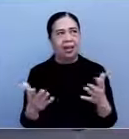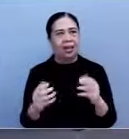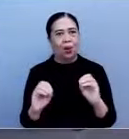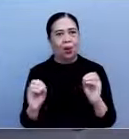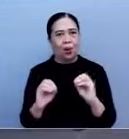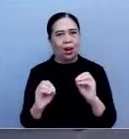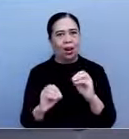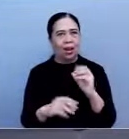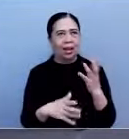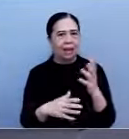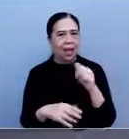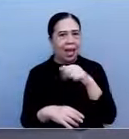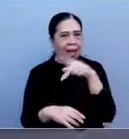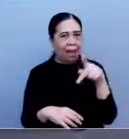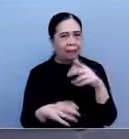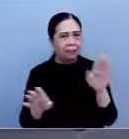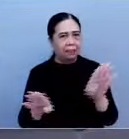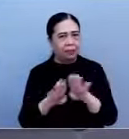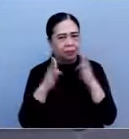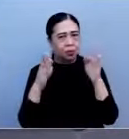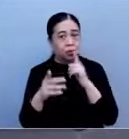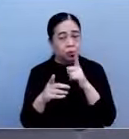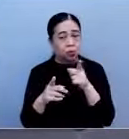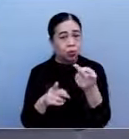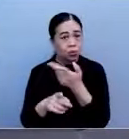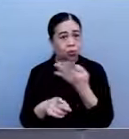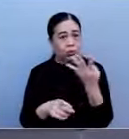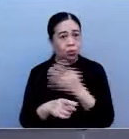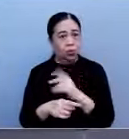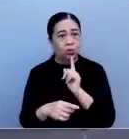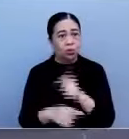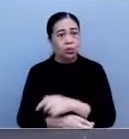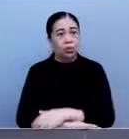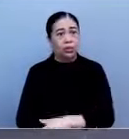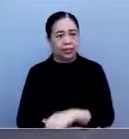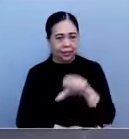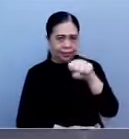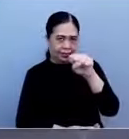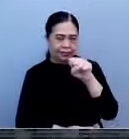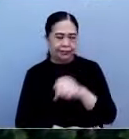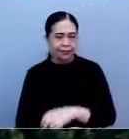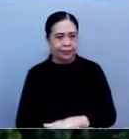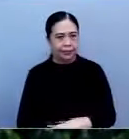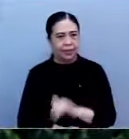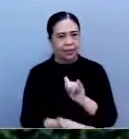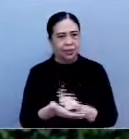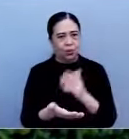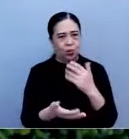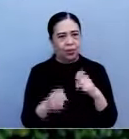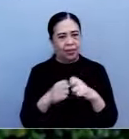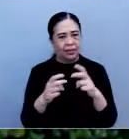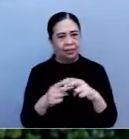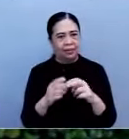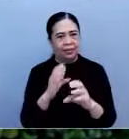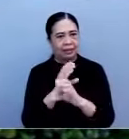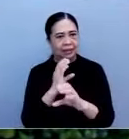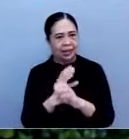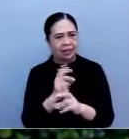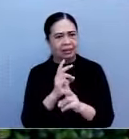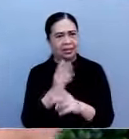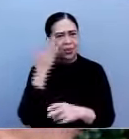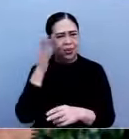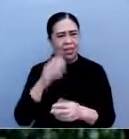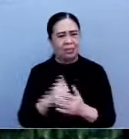mga apps na nakabukas. Ganun ba ang relasyon niyo sa isa't isa? Sa totoo lang po, yes po. Kaya nga minsan kahit nasa sasakyan kami, hindi ko alam, pero